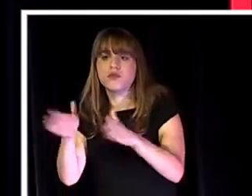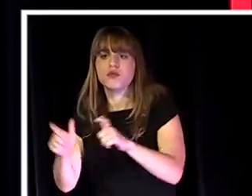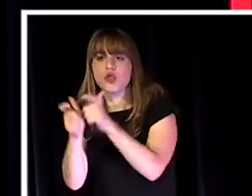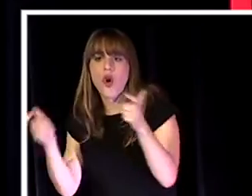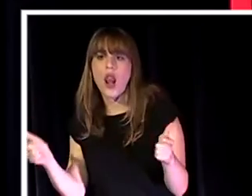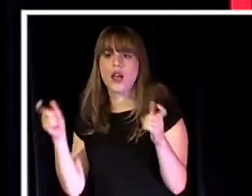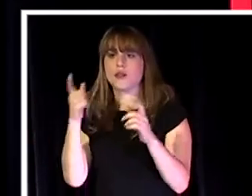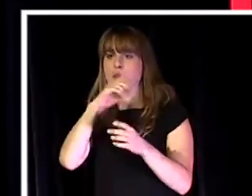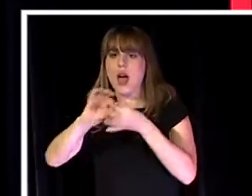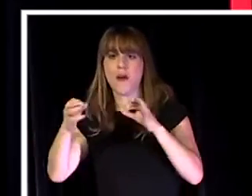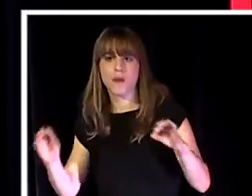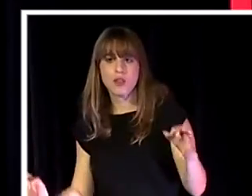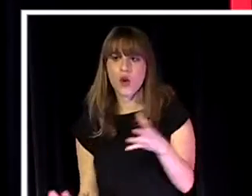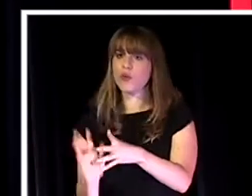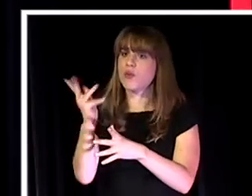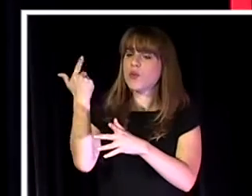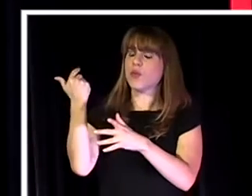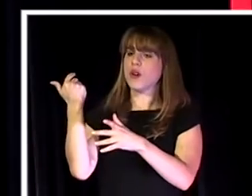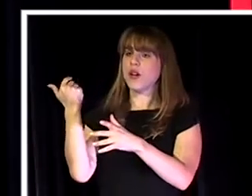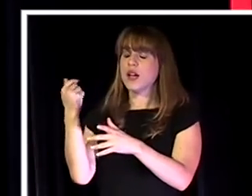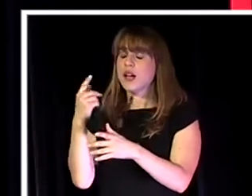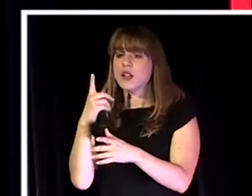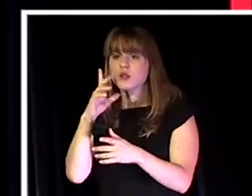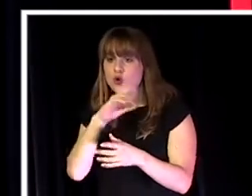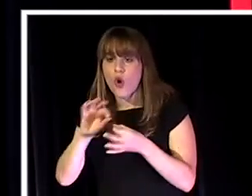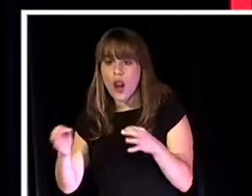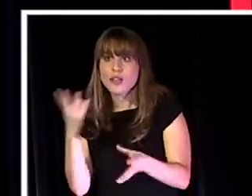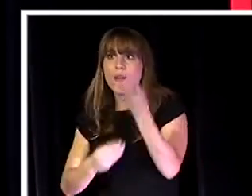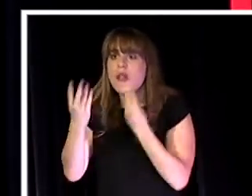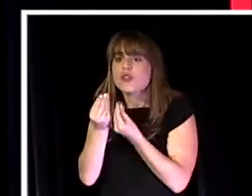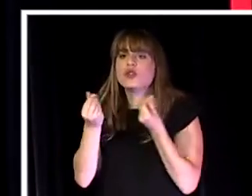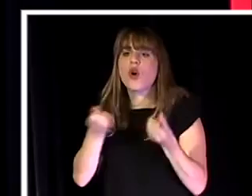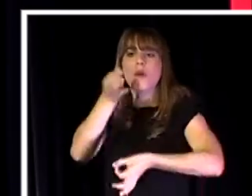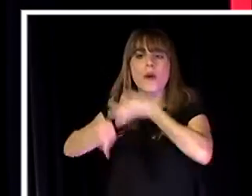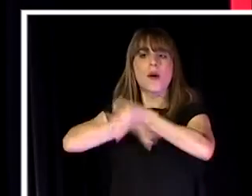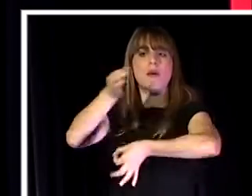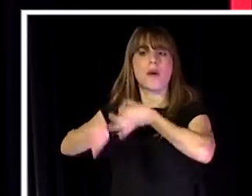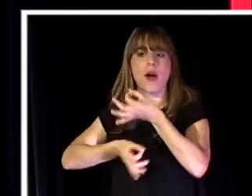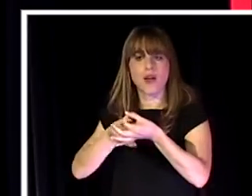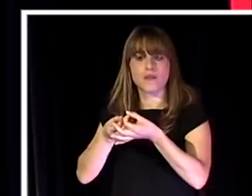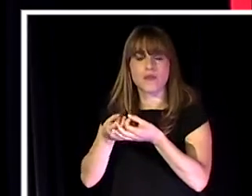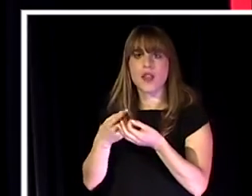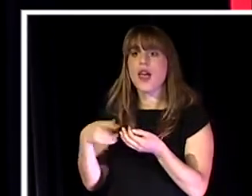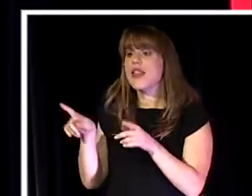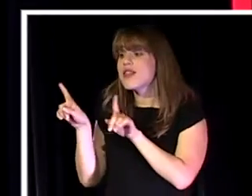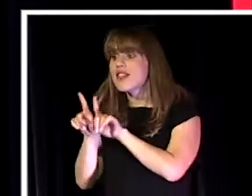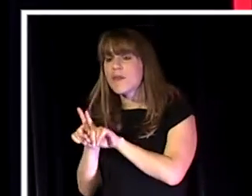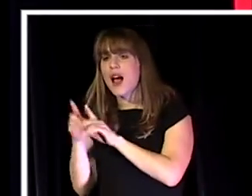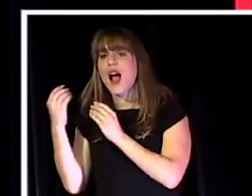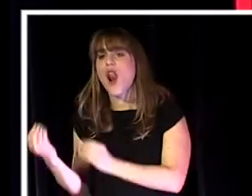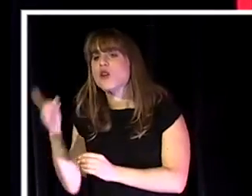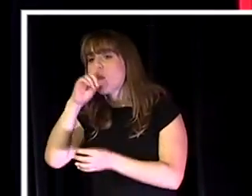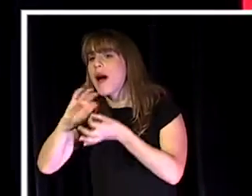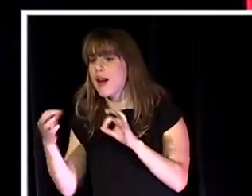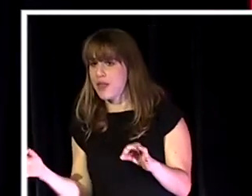και μαθητείες κοντά σε παλιούς παραμυθάδες. Και αν θέλετε να ρωτήσετε πώς γίνεται ένας καλός παραμυθάς, εάν